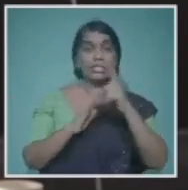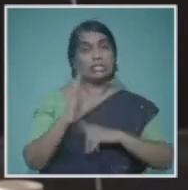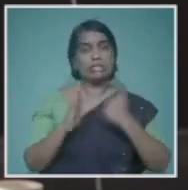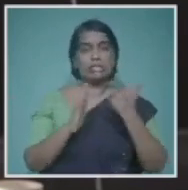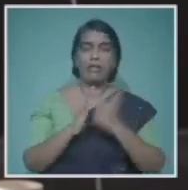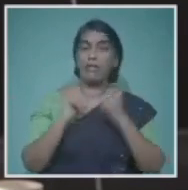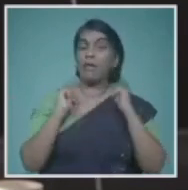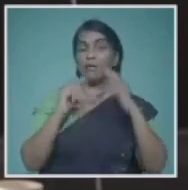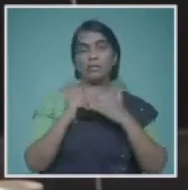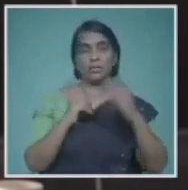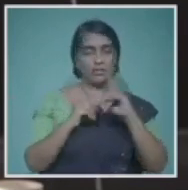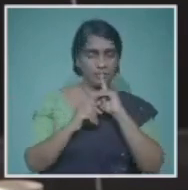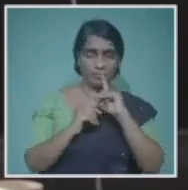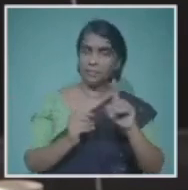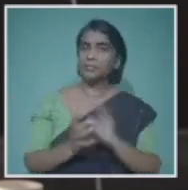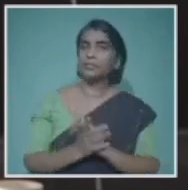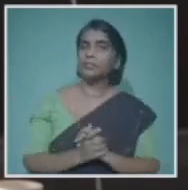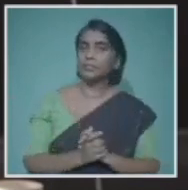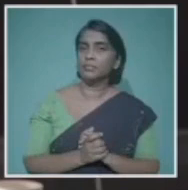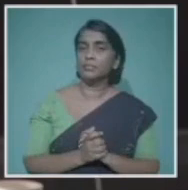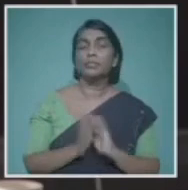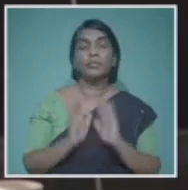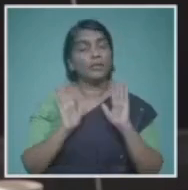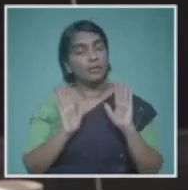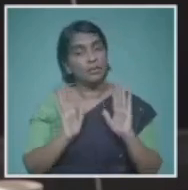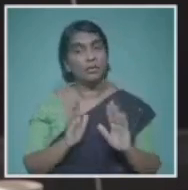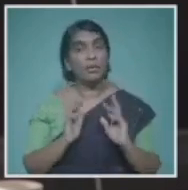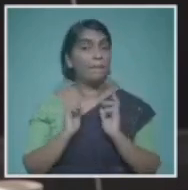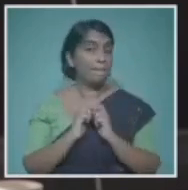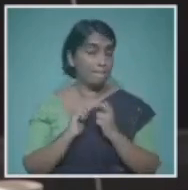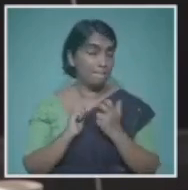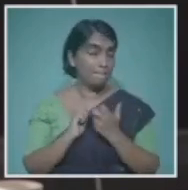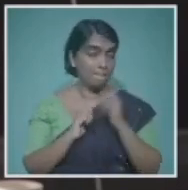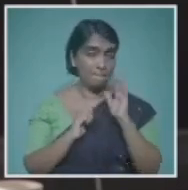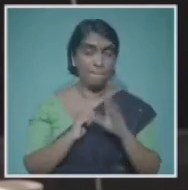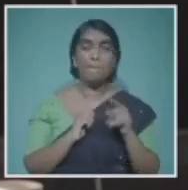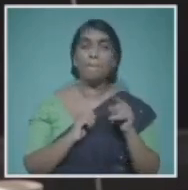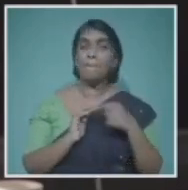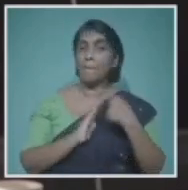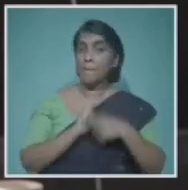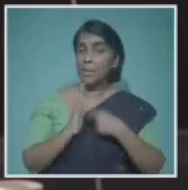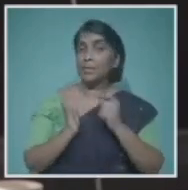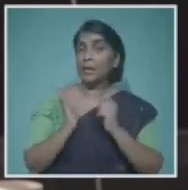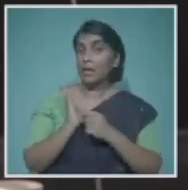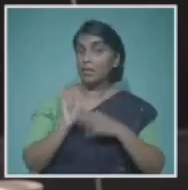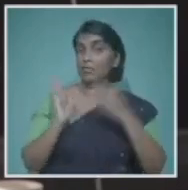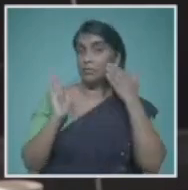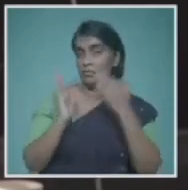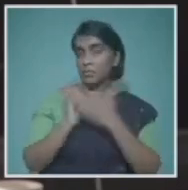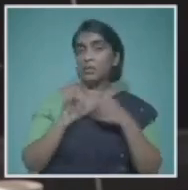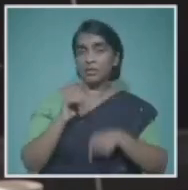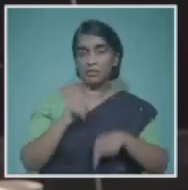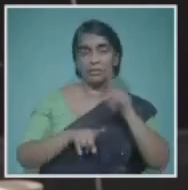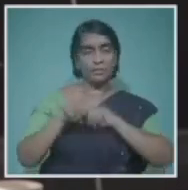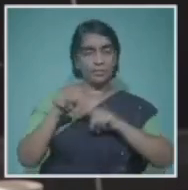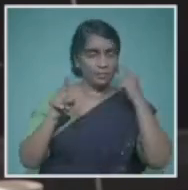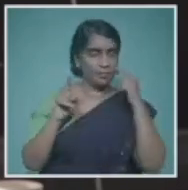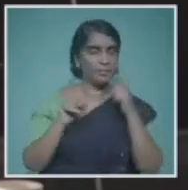මාසෙ වෙනකොට කරගන්න පුළුවන් වෙයි කියලා. හැබැයි ගැටලුව තියෙන්නේ දේශීය ණය සම්බන්ධයෙන් දැන් අපි කතා කරන්නේ